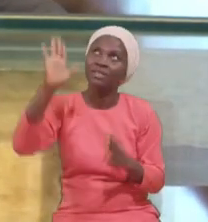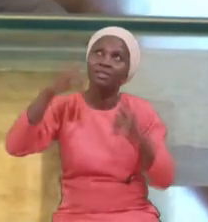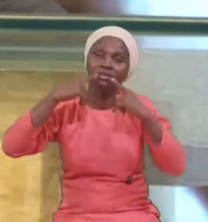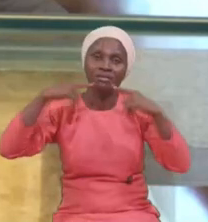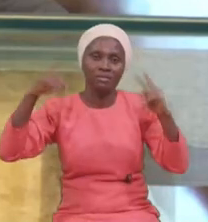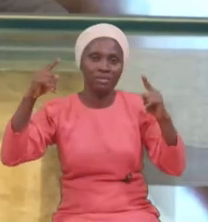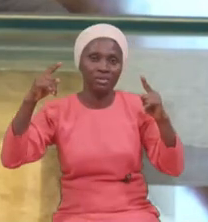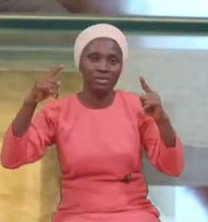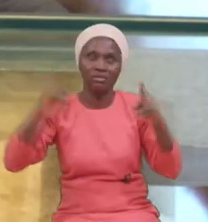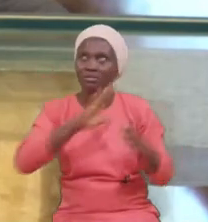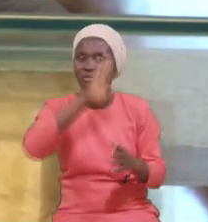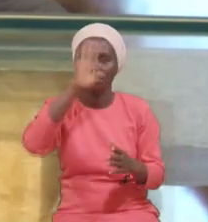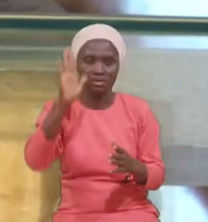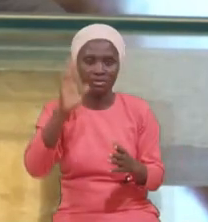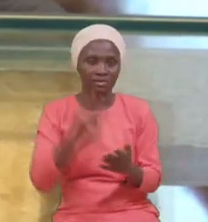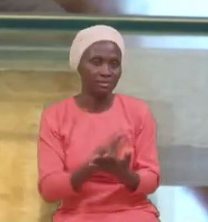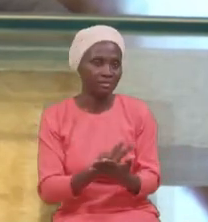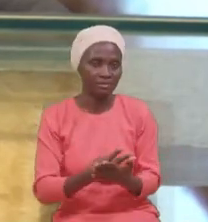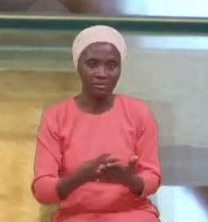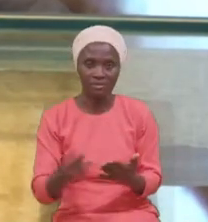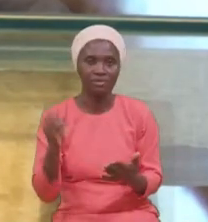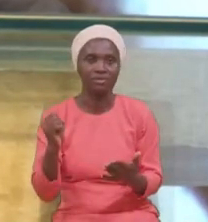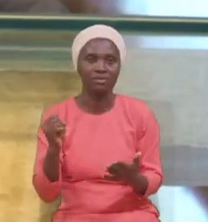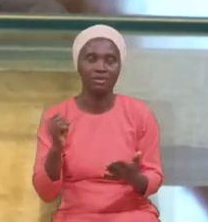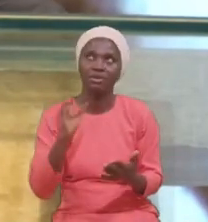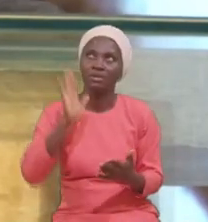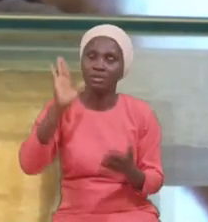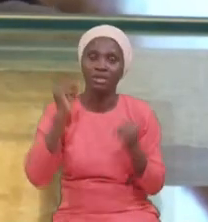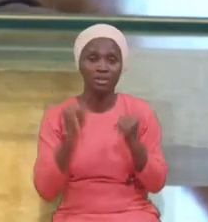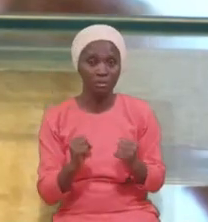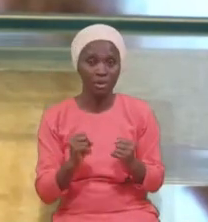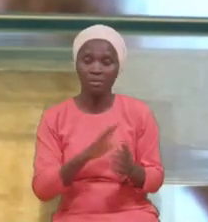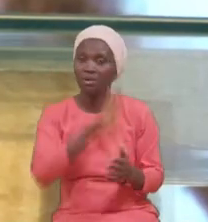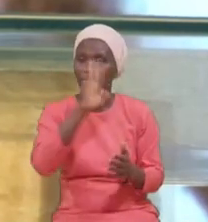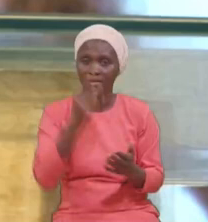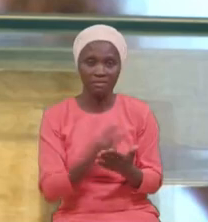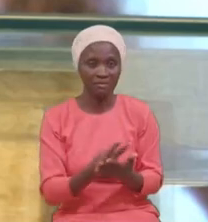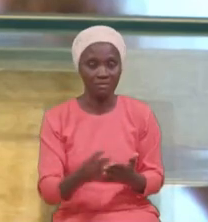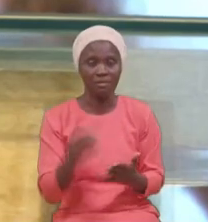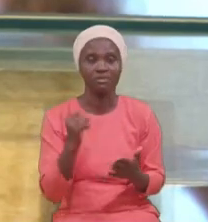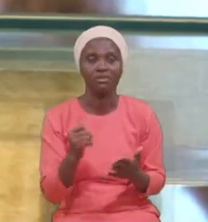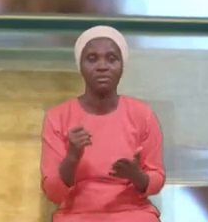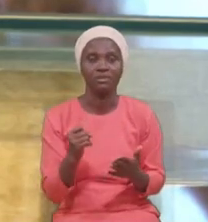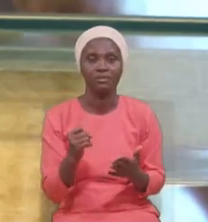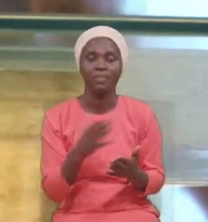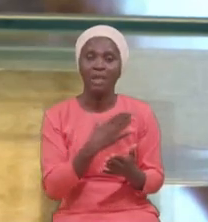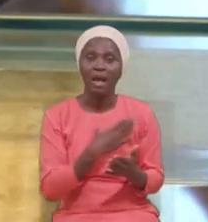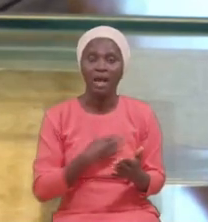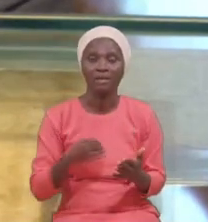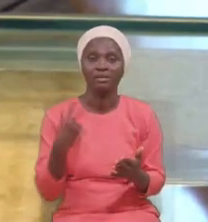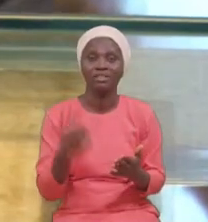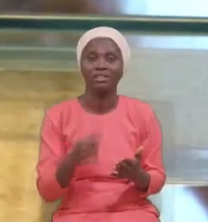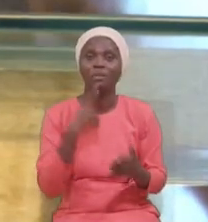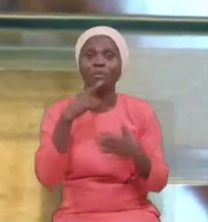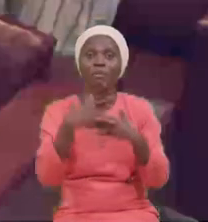Sa déclaration ne faillit jamais. Sa puissance n'échoue jamais. Et